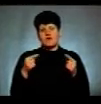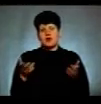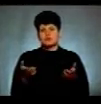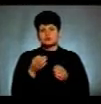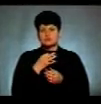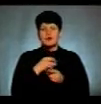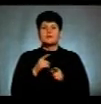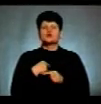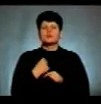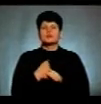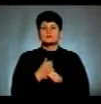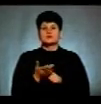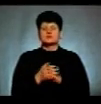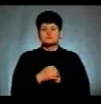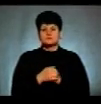тепер що мені робити?